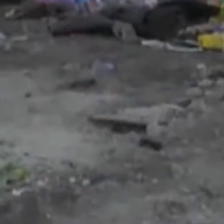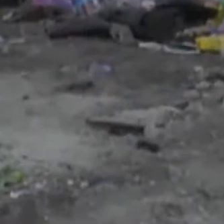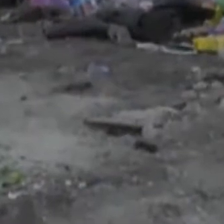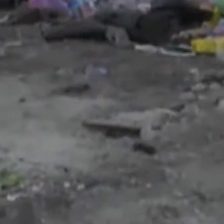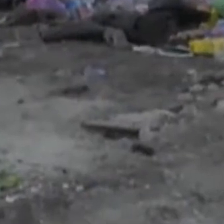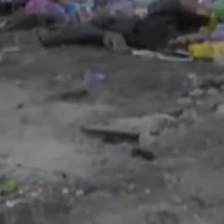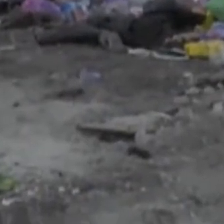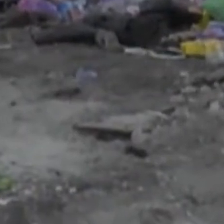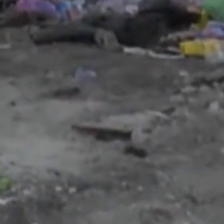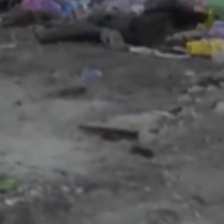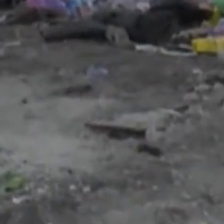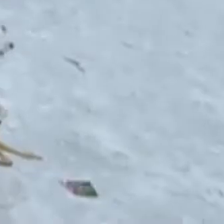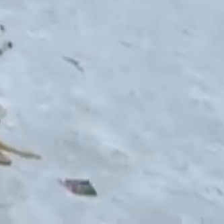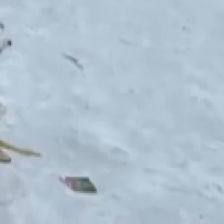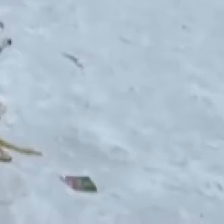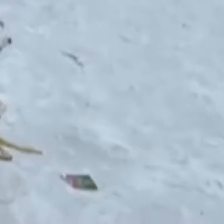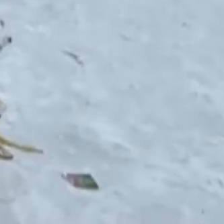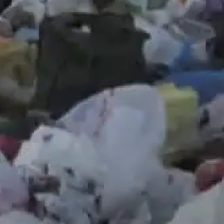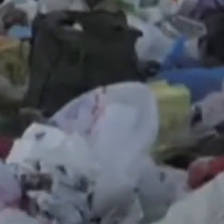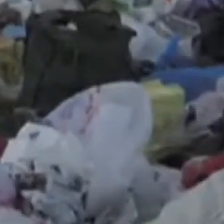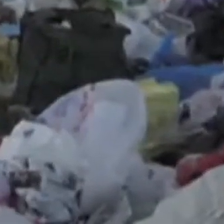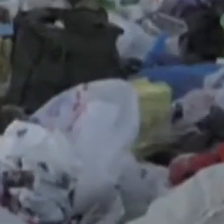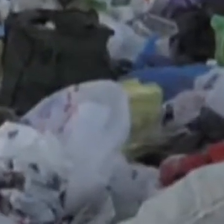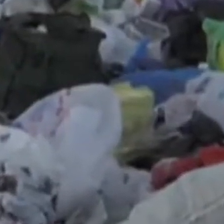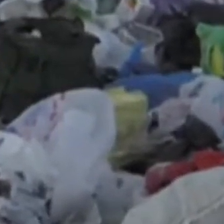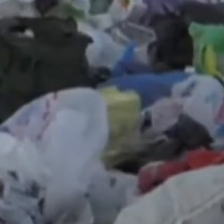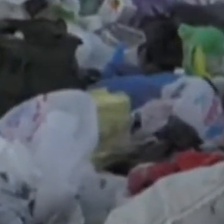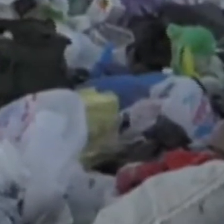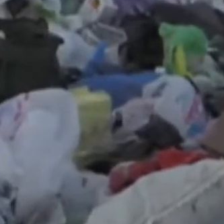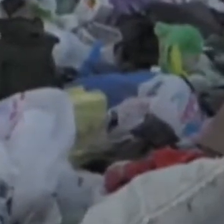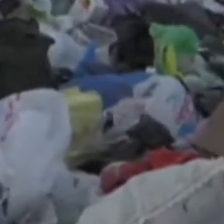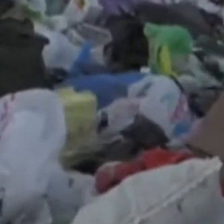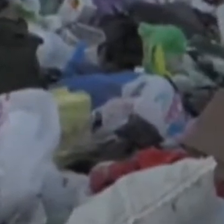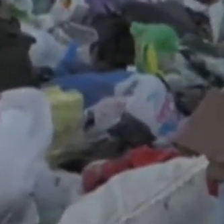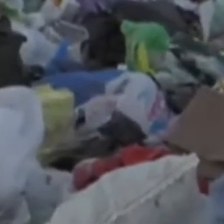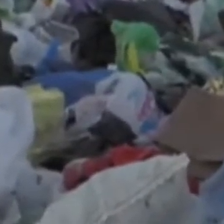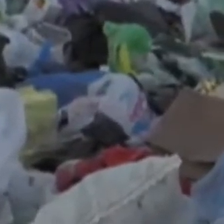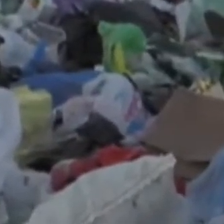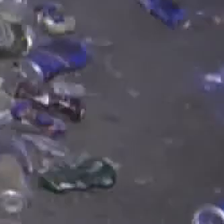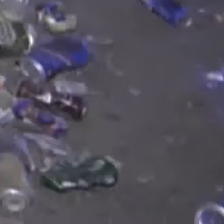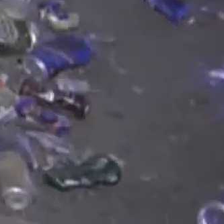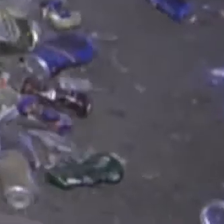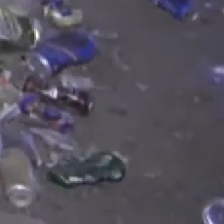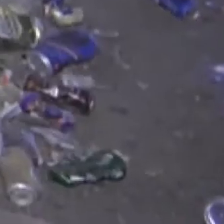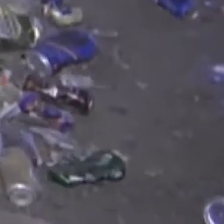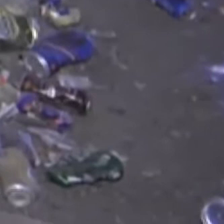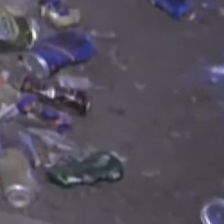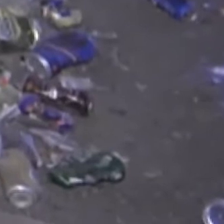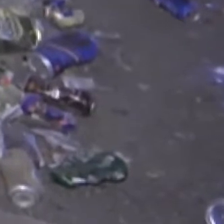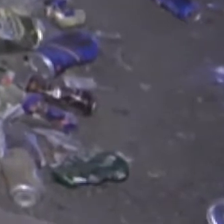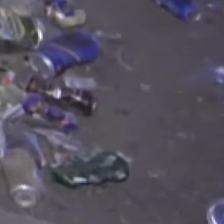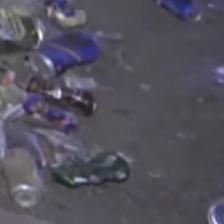В семье будет создана сортировочная линия для твердобытовых отходов производительностью 100 тысяч тонн в год. Сейчас за счет